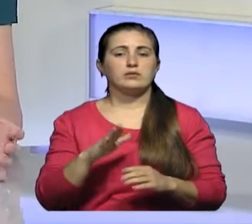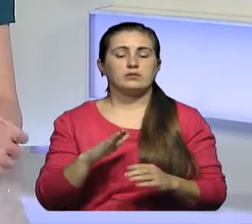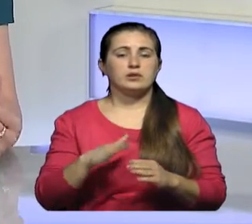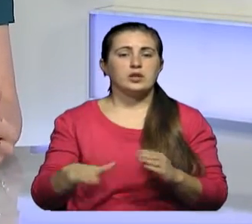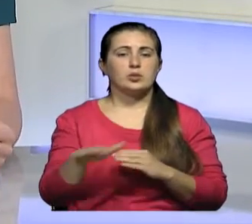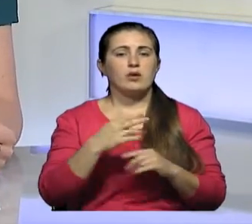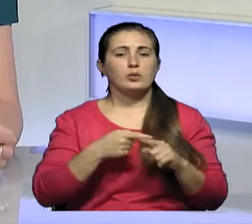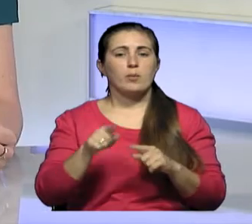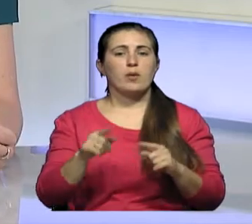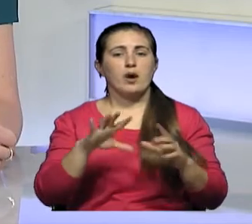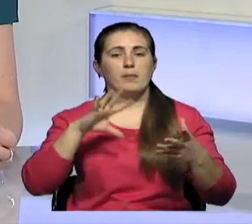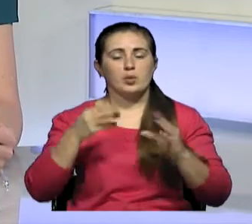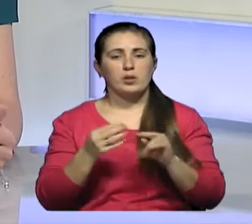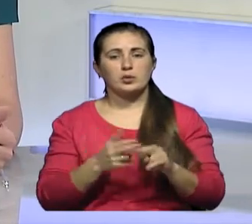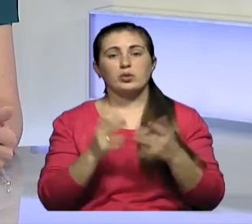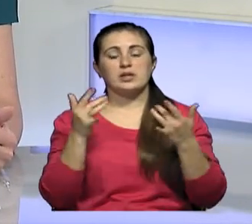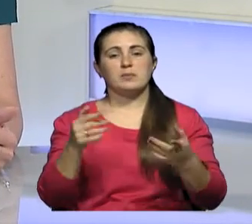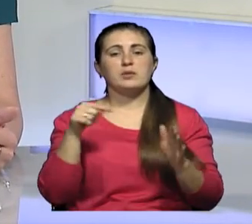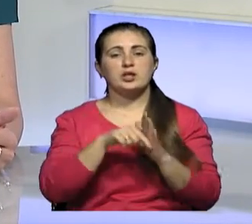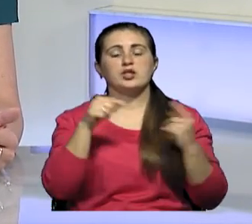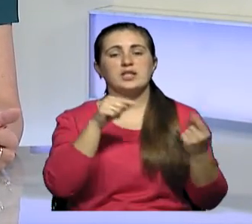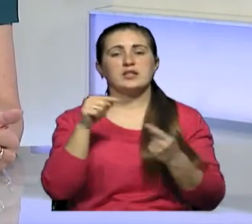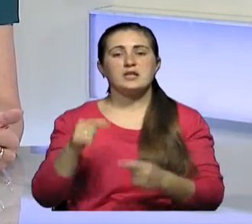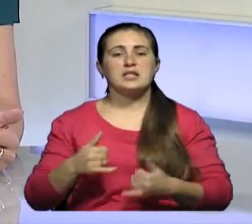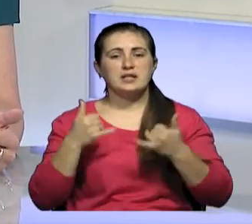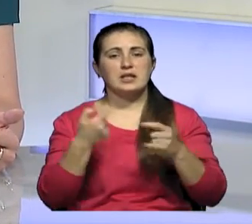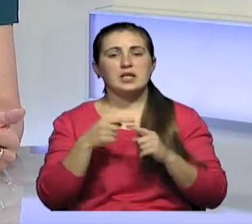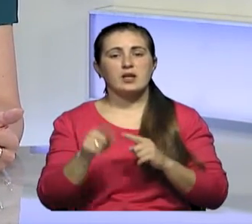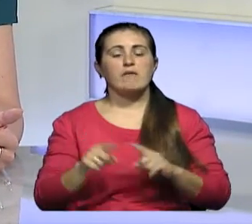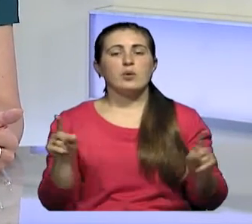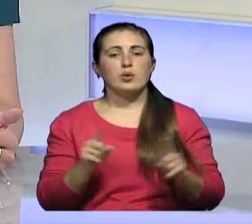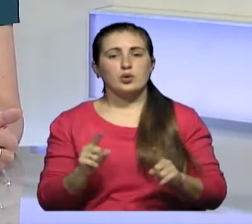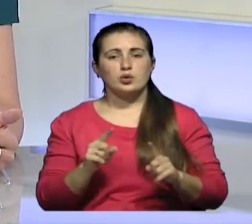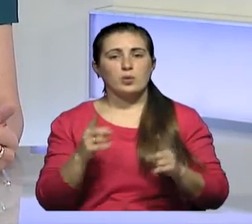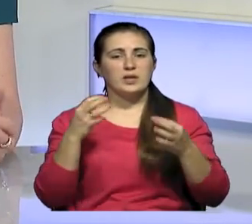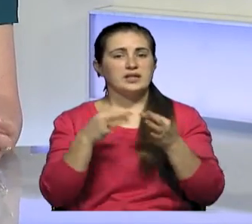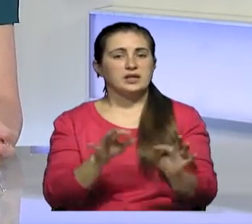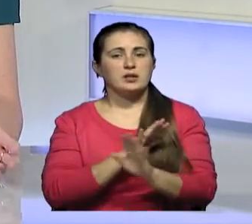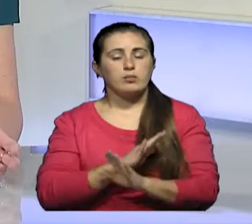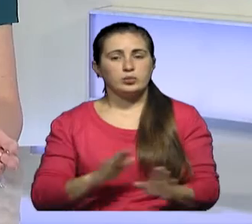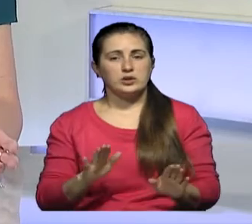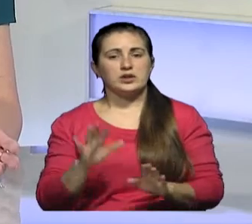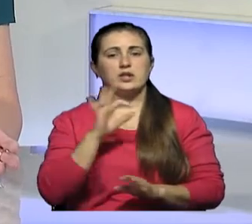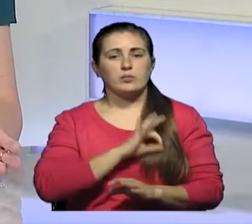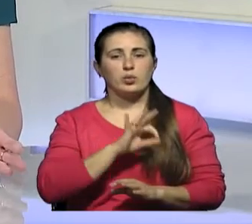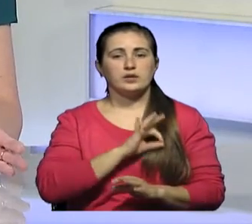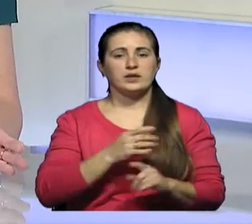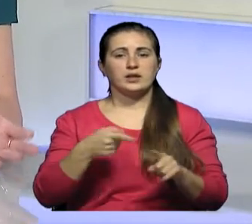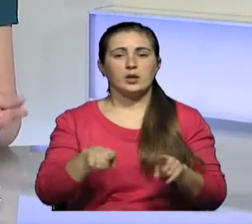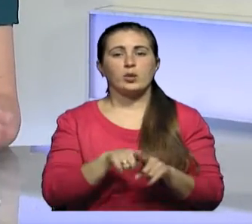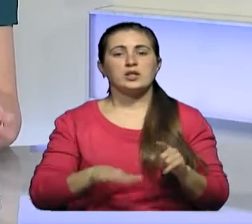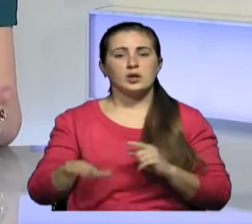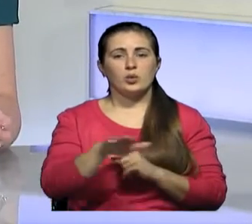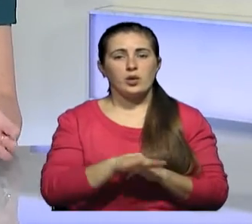объеме в котором они требуются значит соответственно для того чтобы не допустить использовании такой территории